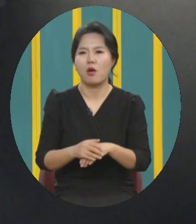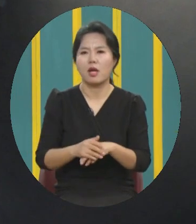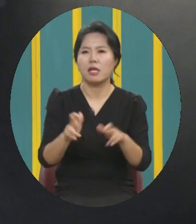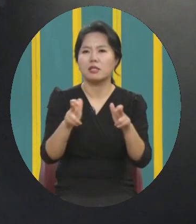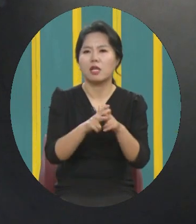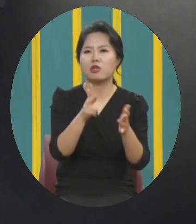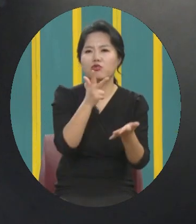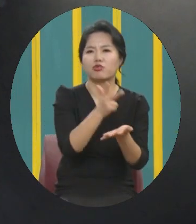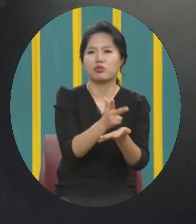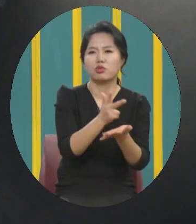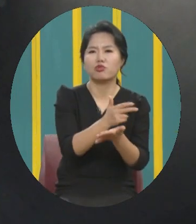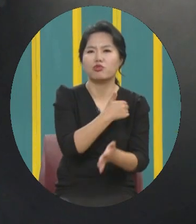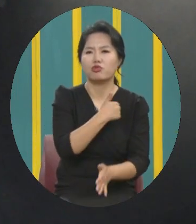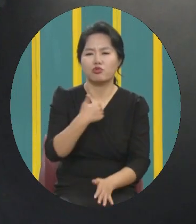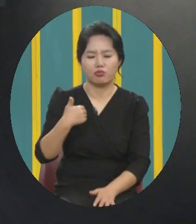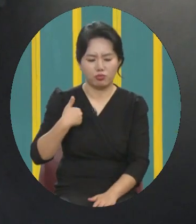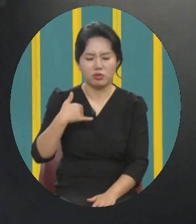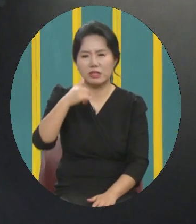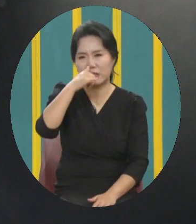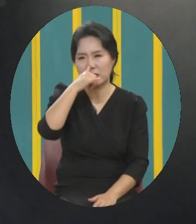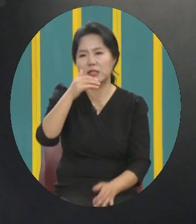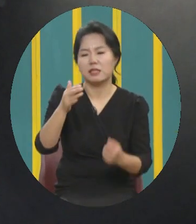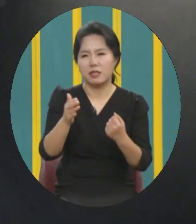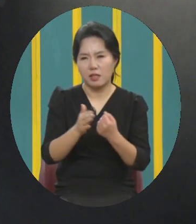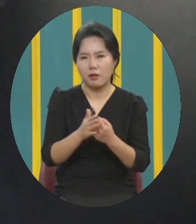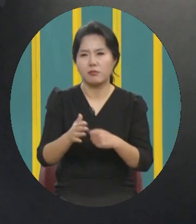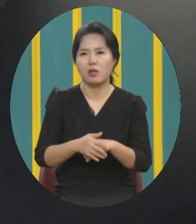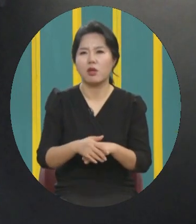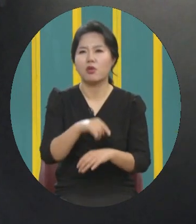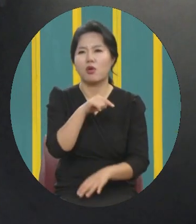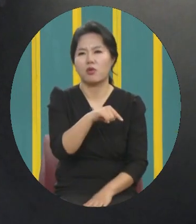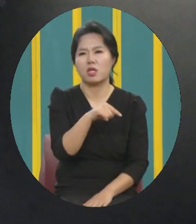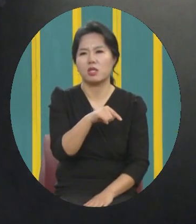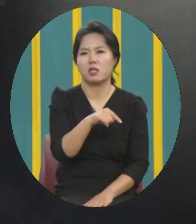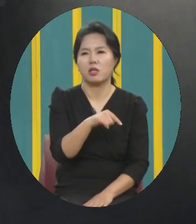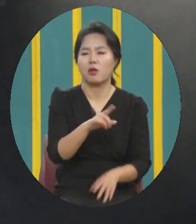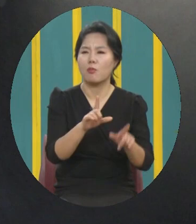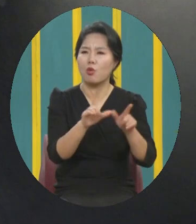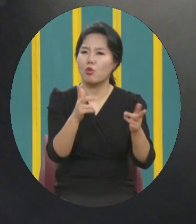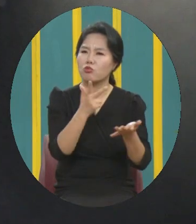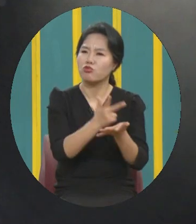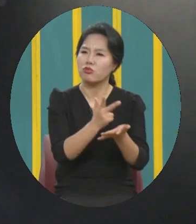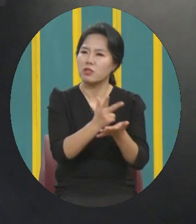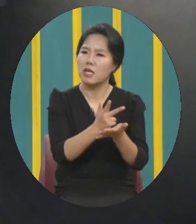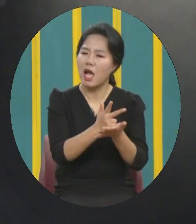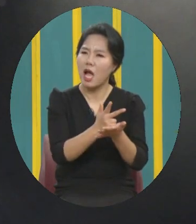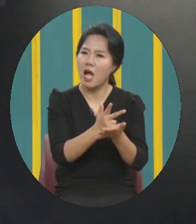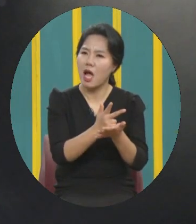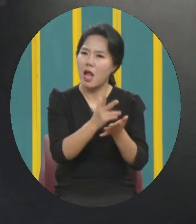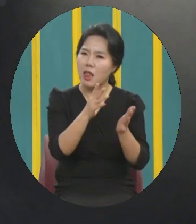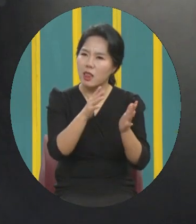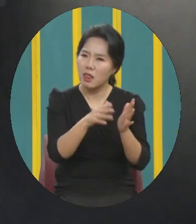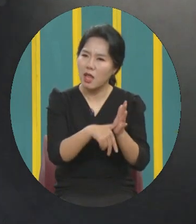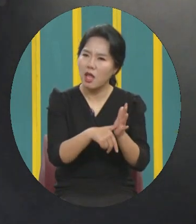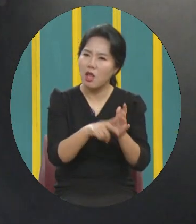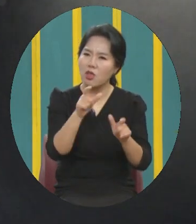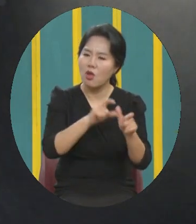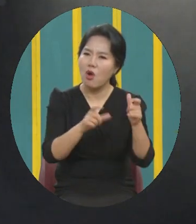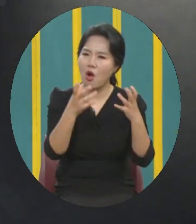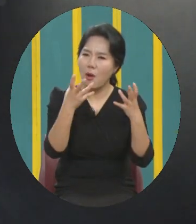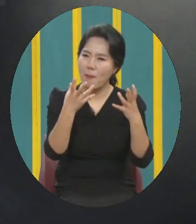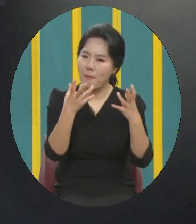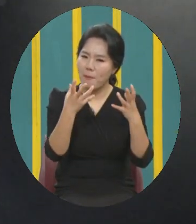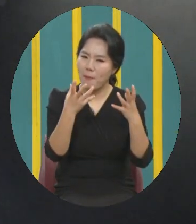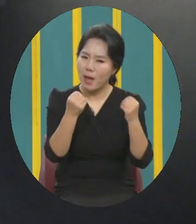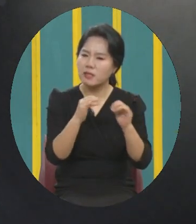장애인 주차구역이 이미 충분히 확보되어 있고 하니까 여기를 일반 주차장으로 바꿨을 경우에 오히려 더 많은 사람이 쓸 수